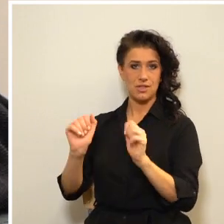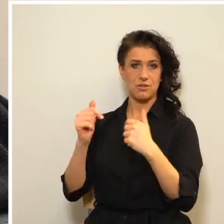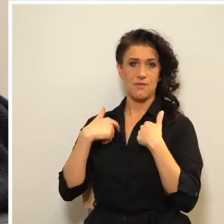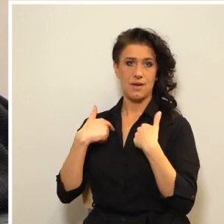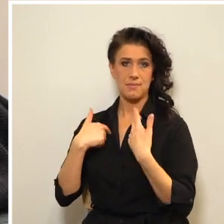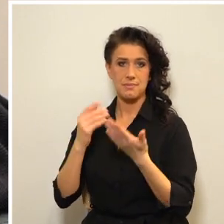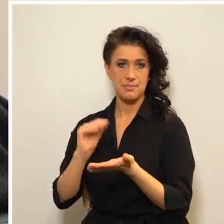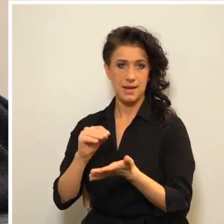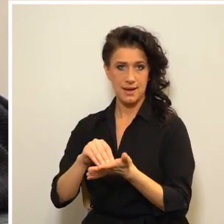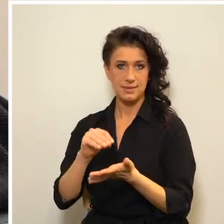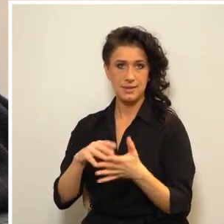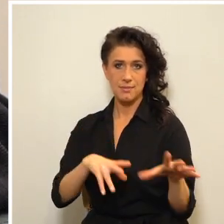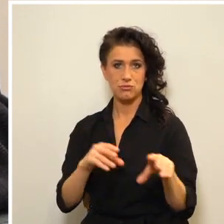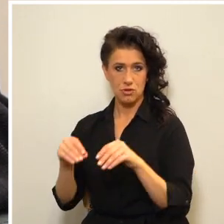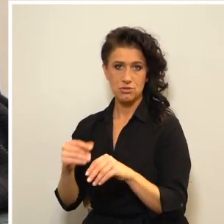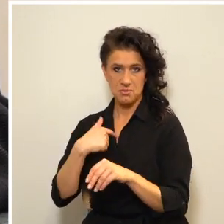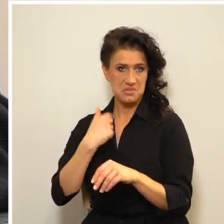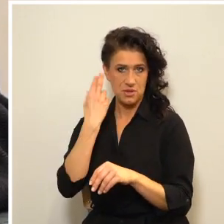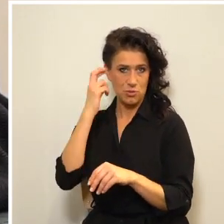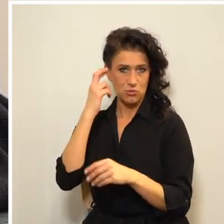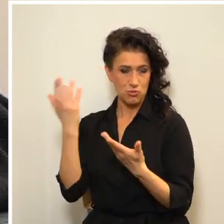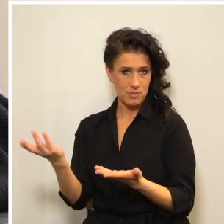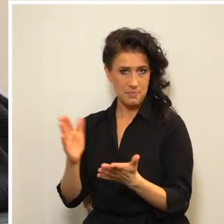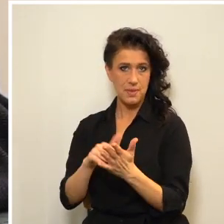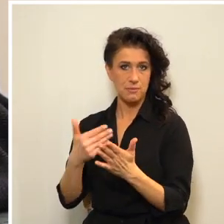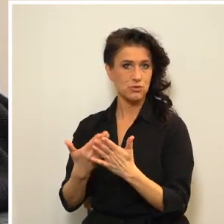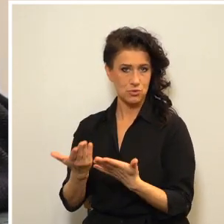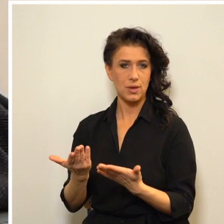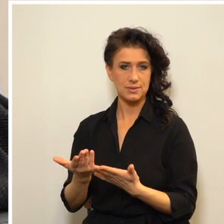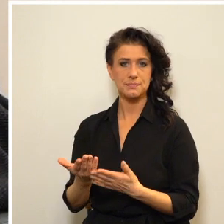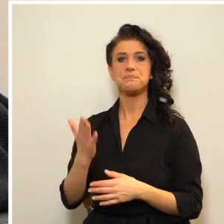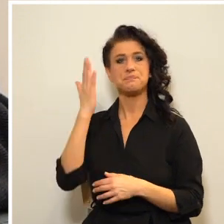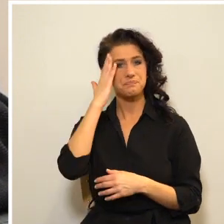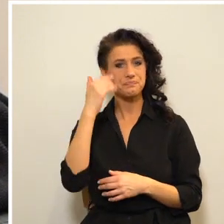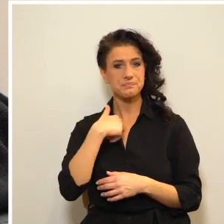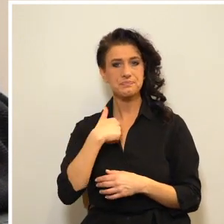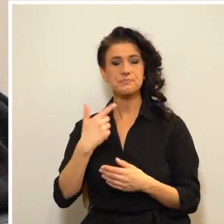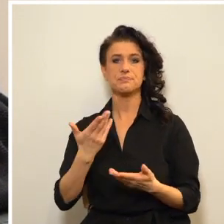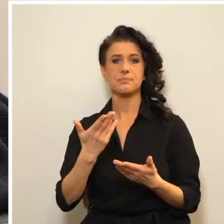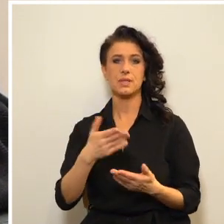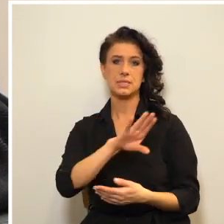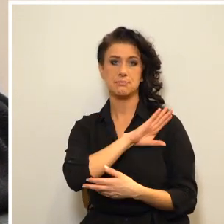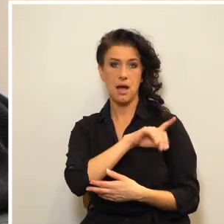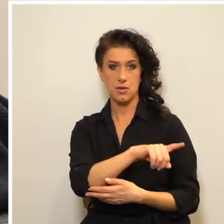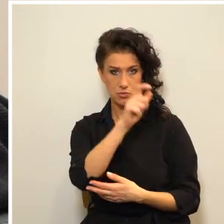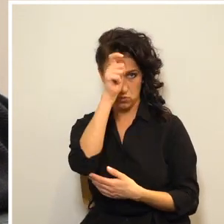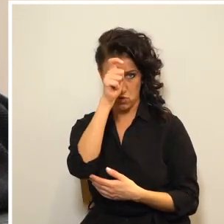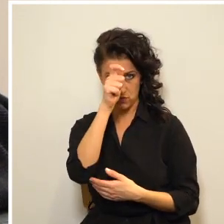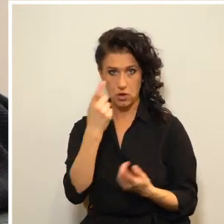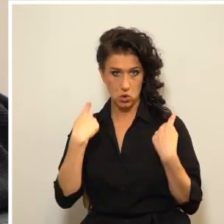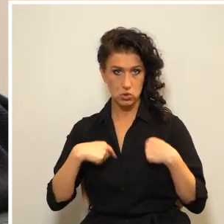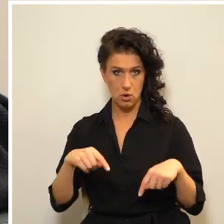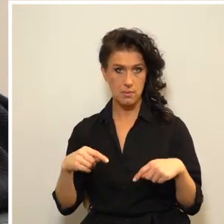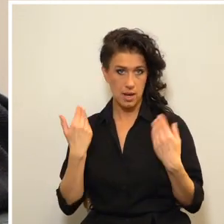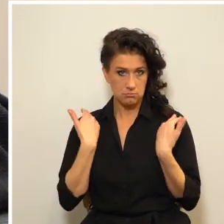tego przeszczepu bo jak rozumiem problem nie tylko polega na przeszczepie zmarłych osób co do których możemy się domyślać